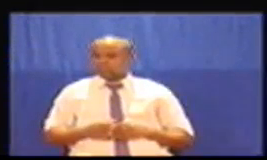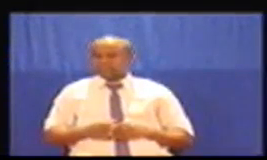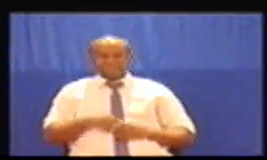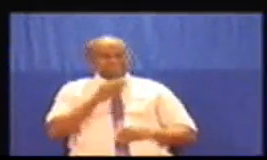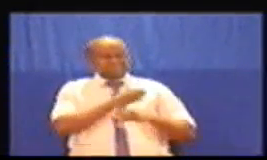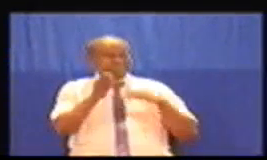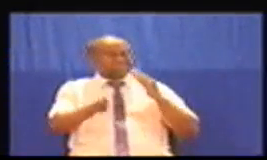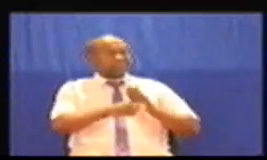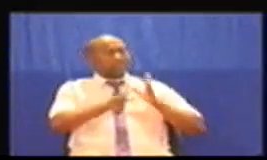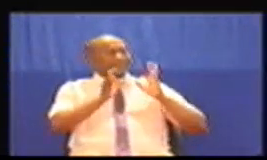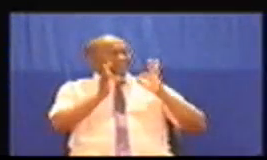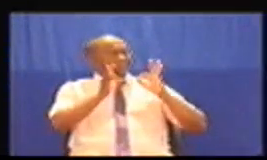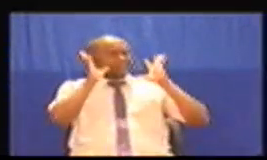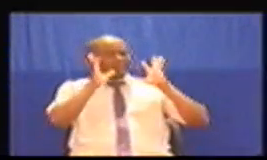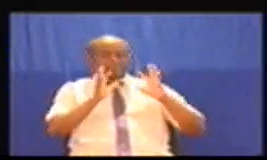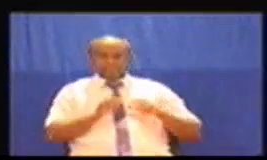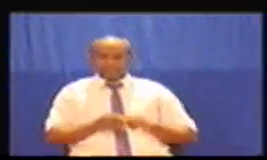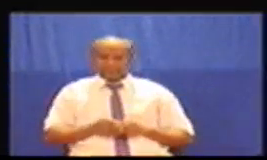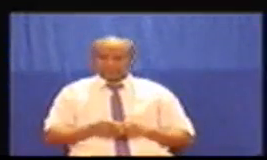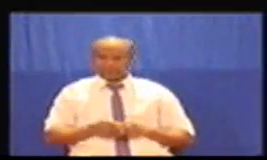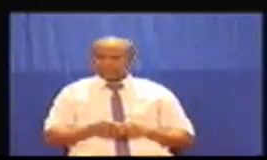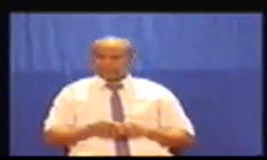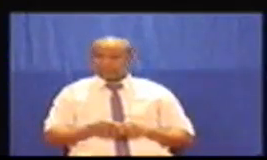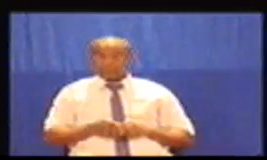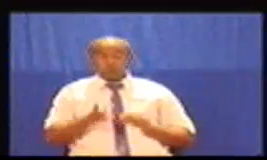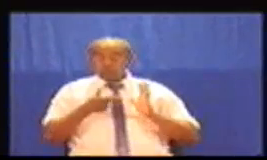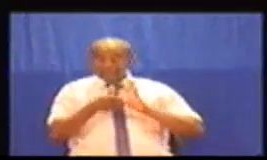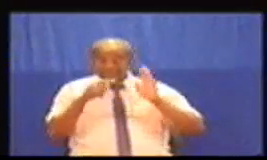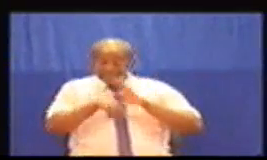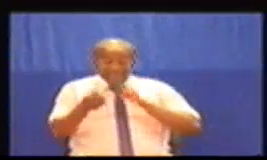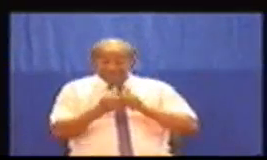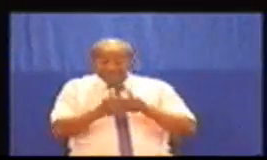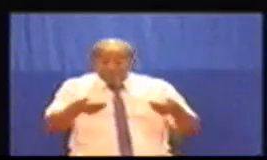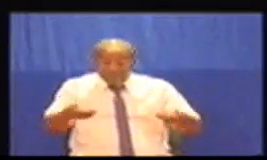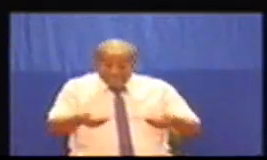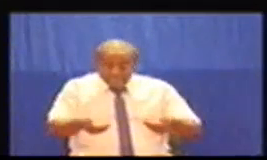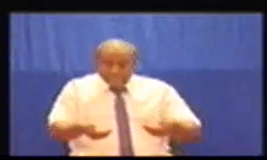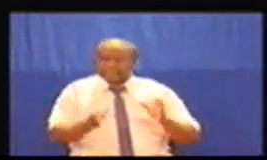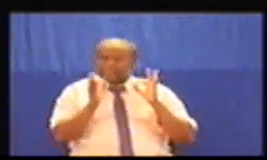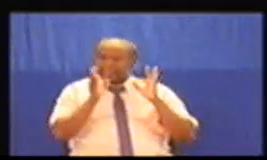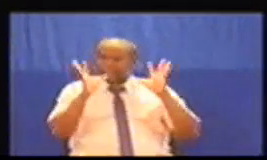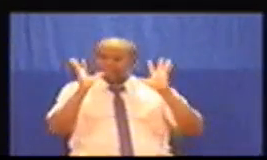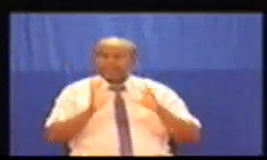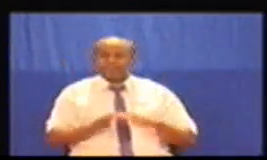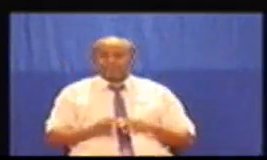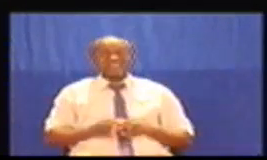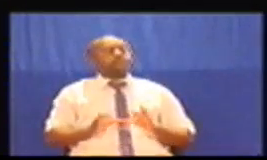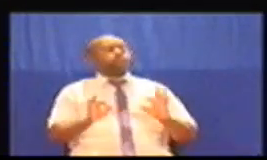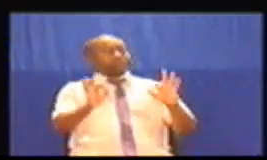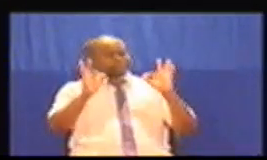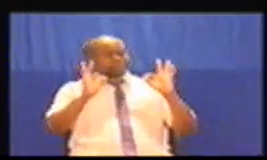zimejengwa vizuri sana, hata fanicha zake ni nzuri sana, nzuri